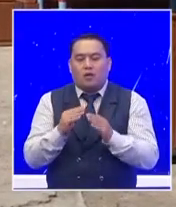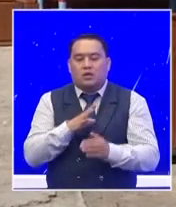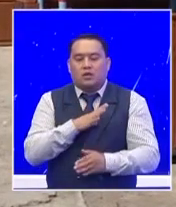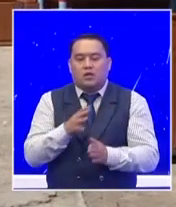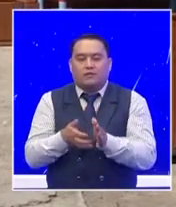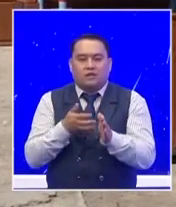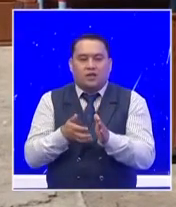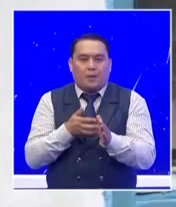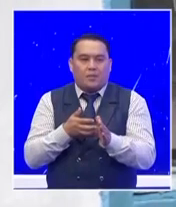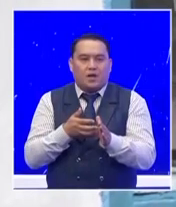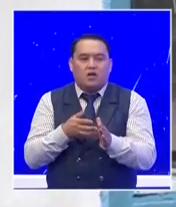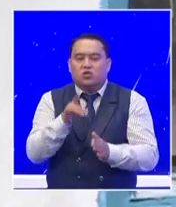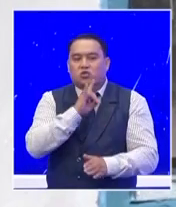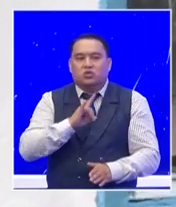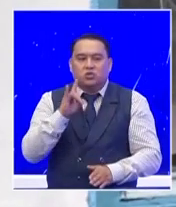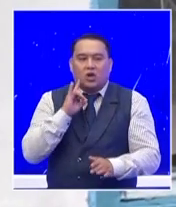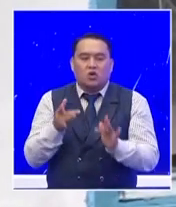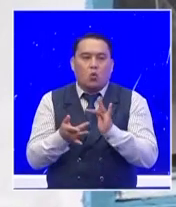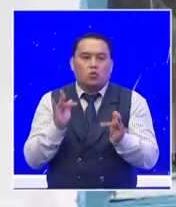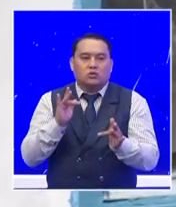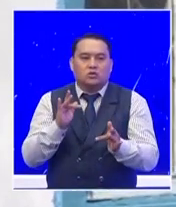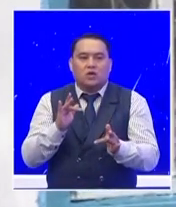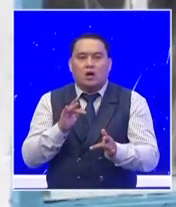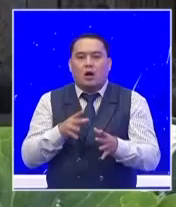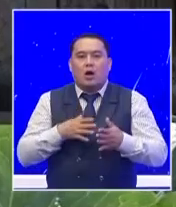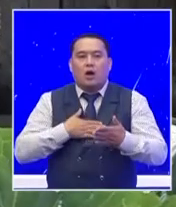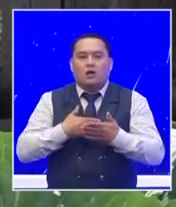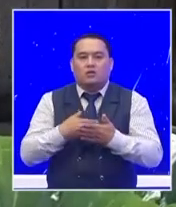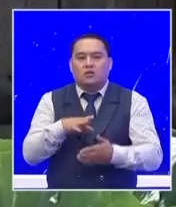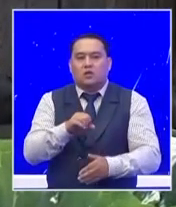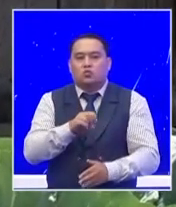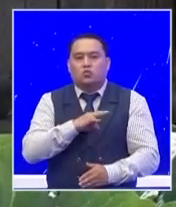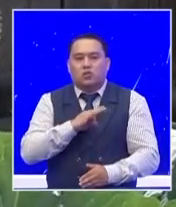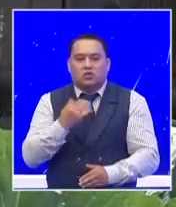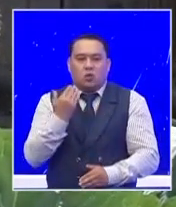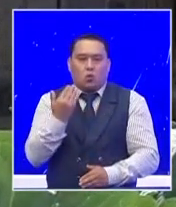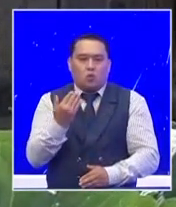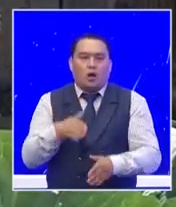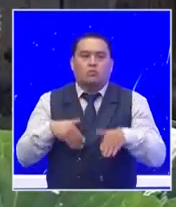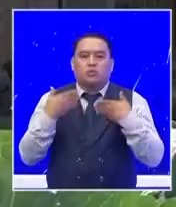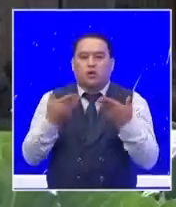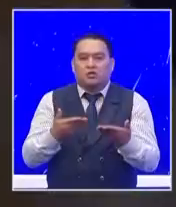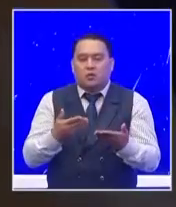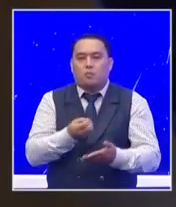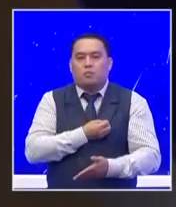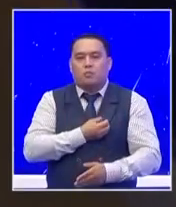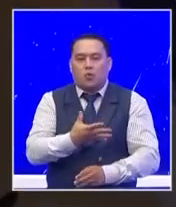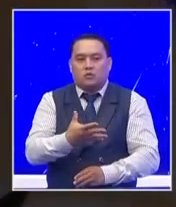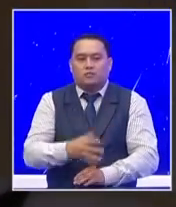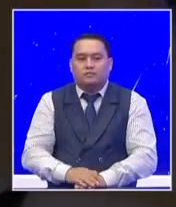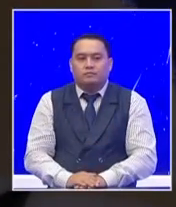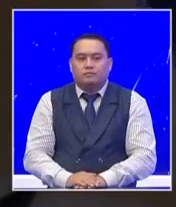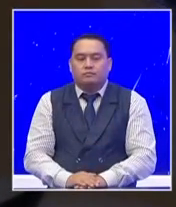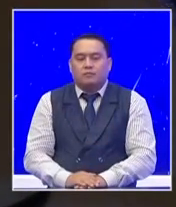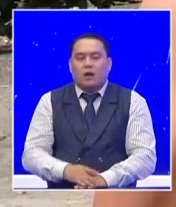не хватило. Крик души женщины в соцсети услышала гражданская активистка Сандугаш Дюйсенова, которая обратилась к меценатам. Где-то буквально